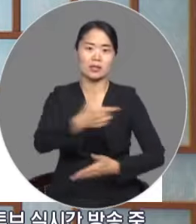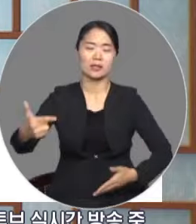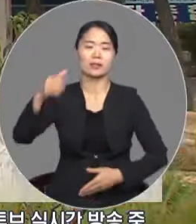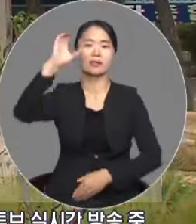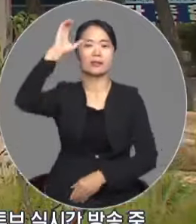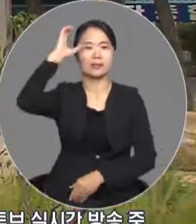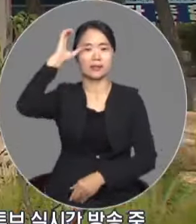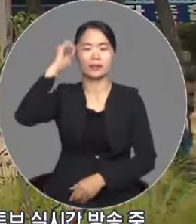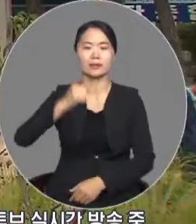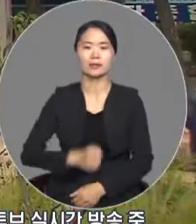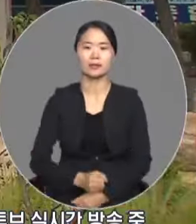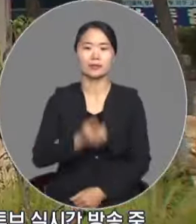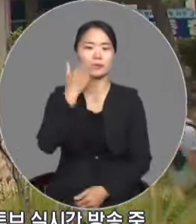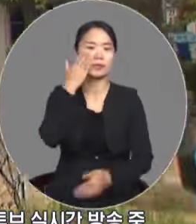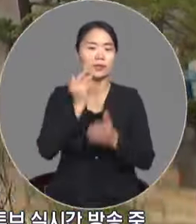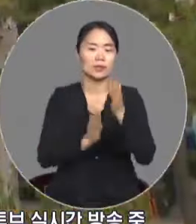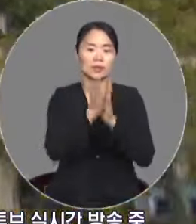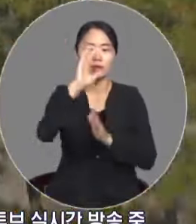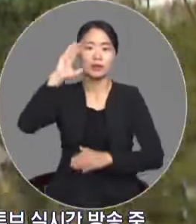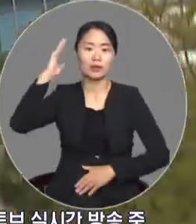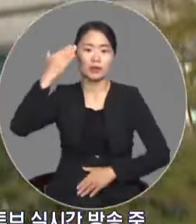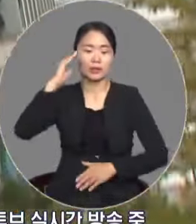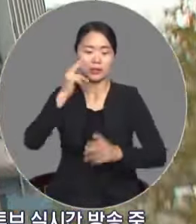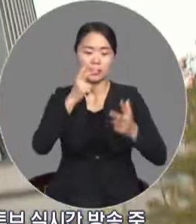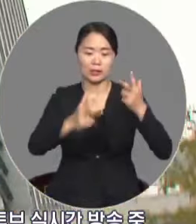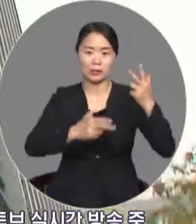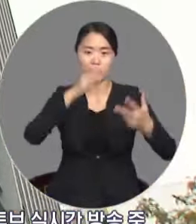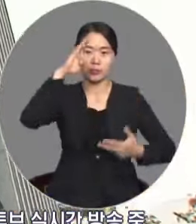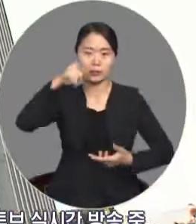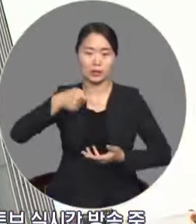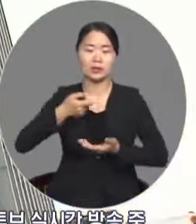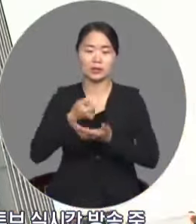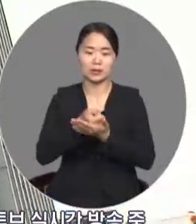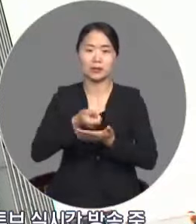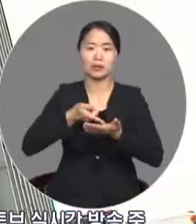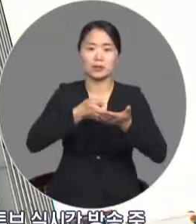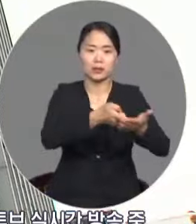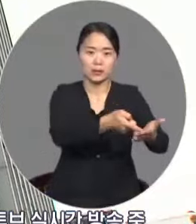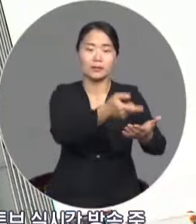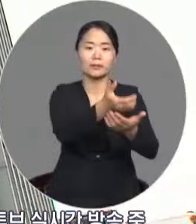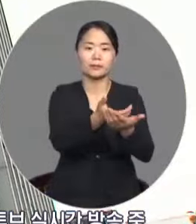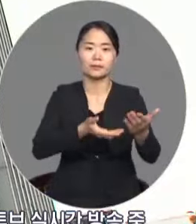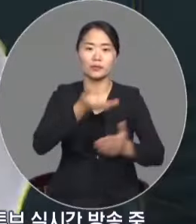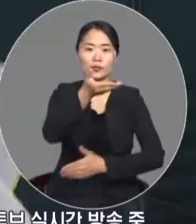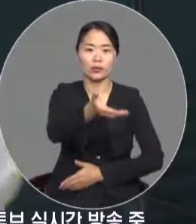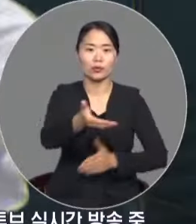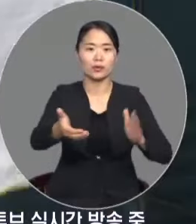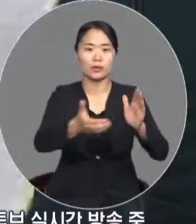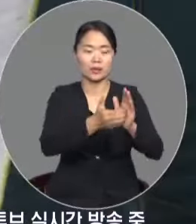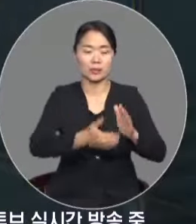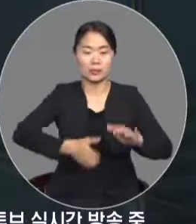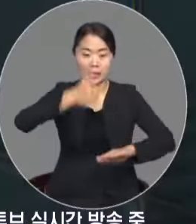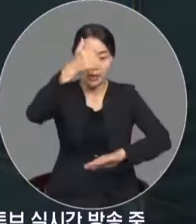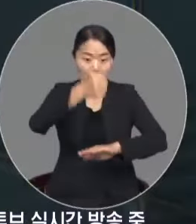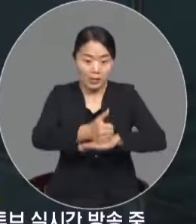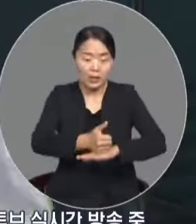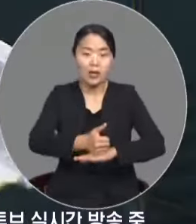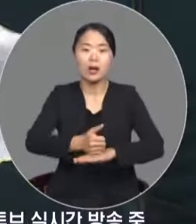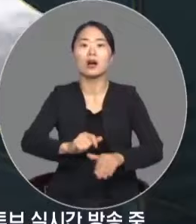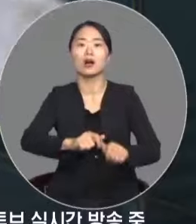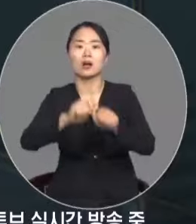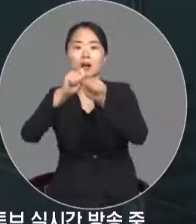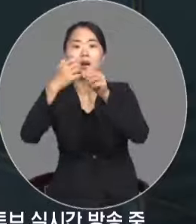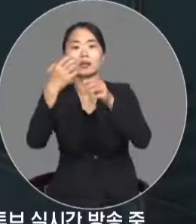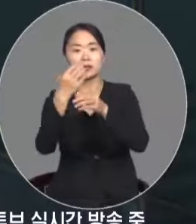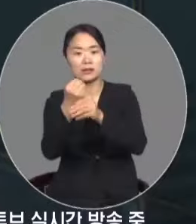기대합니다. 울산시는 최근 산업부에 지정 신청서를 제출했으며 최종 선정 여부는 올 하반기에 결정될